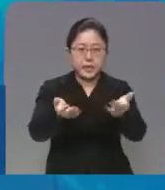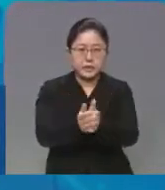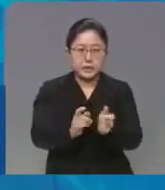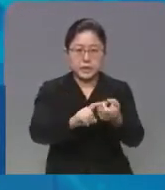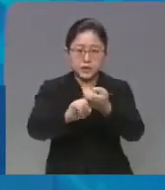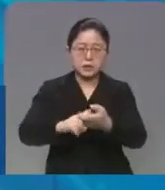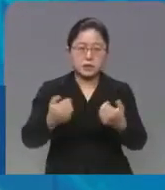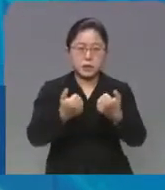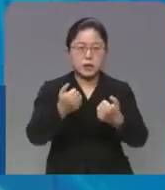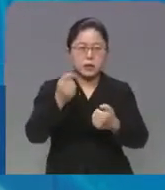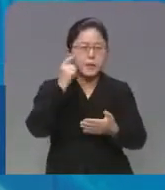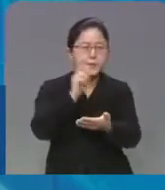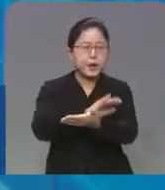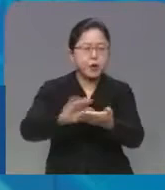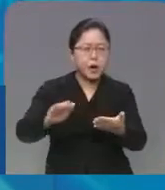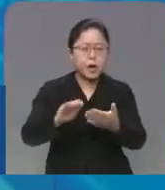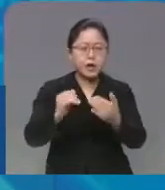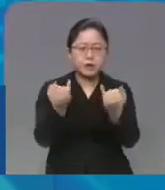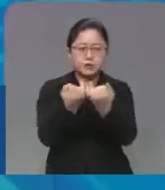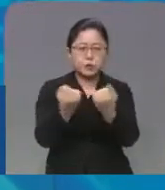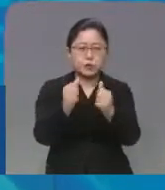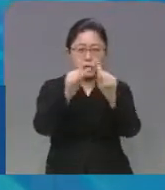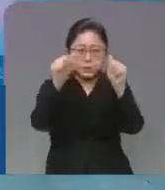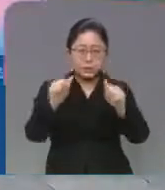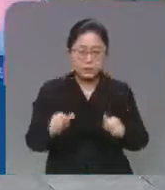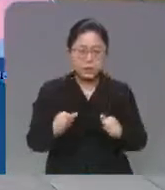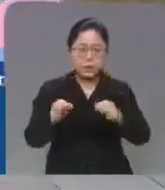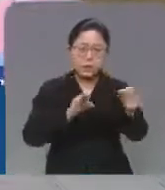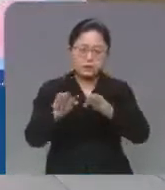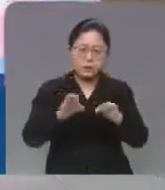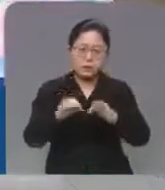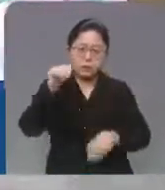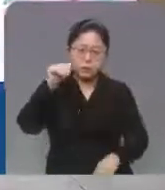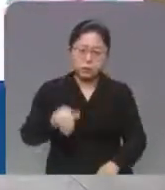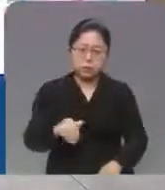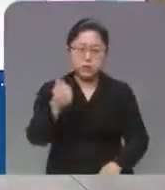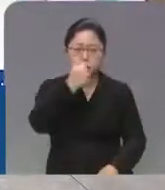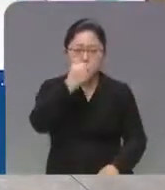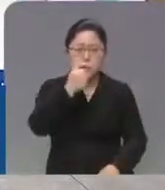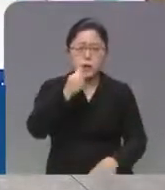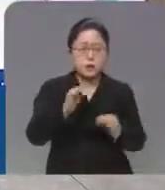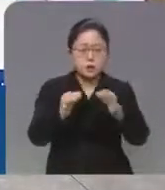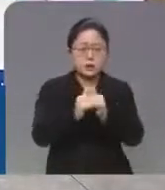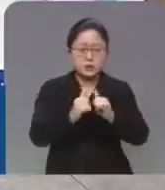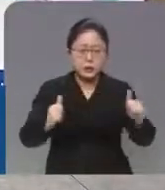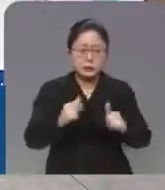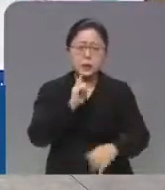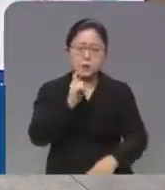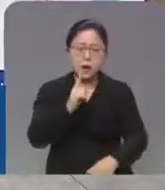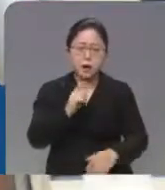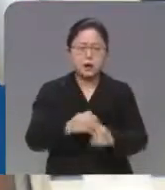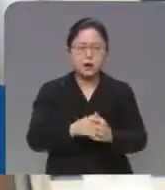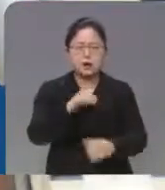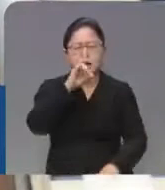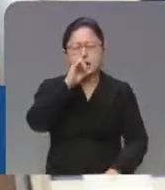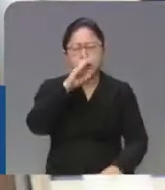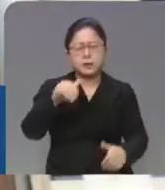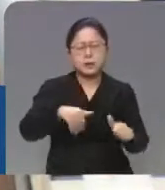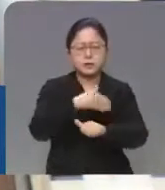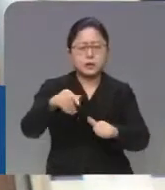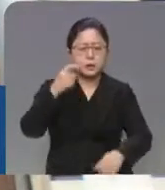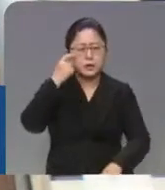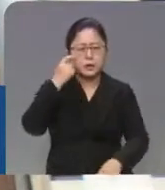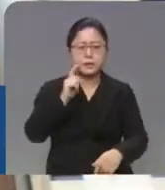광양시민단체연대회의가 평화의 소녀상 때문에 상권이 활성화되지 않는다는 일부 광양읍 상인들의 주장은 어처구니없는